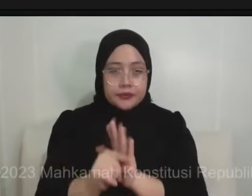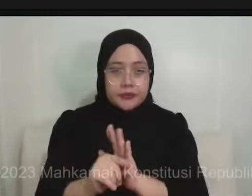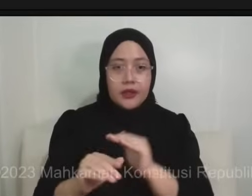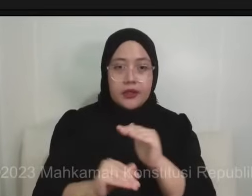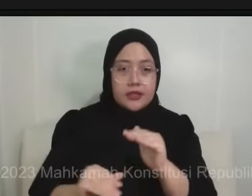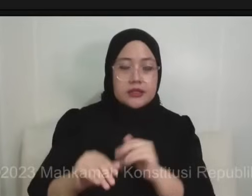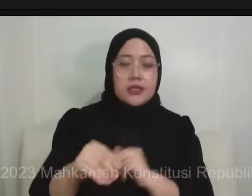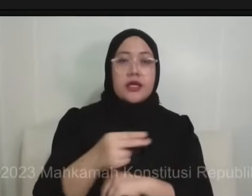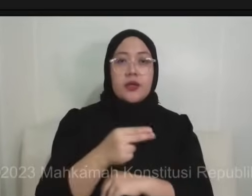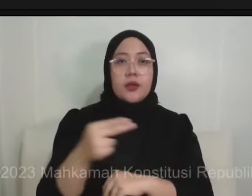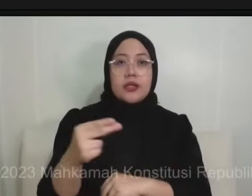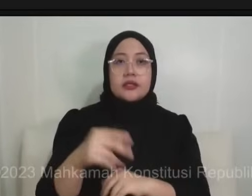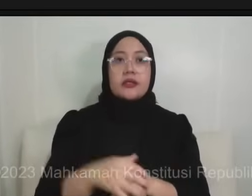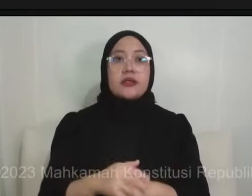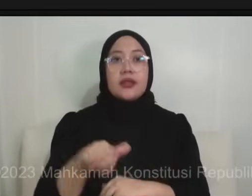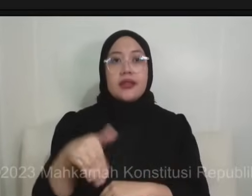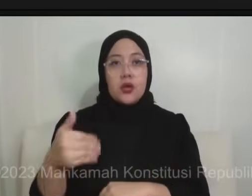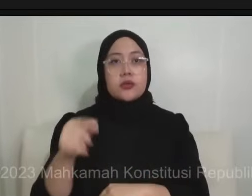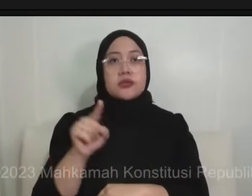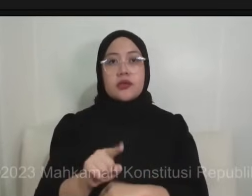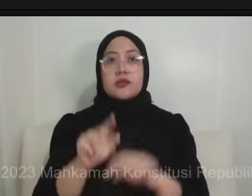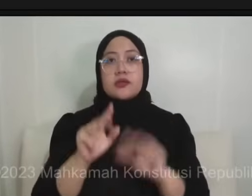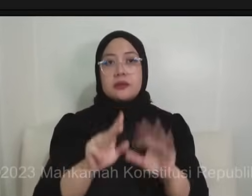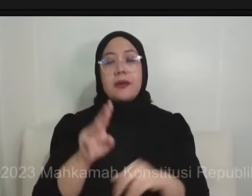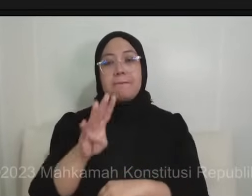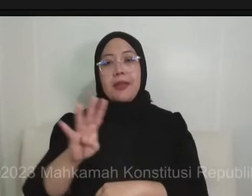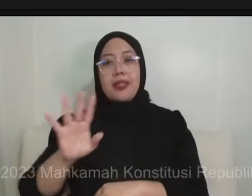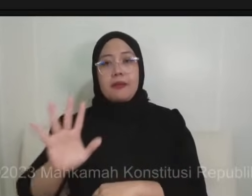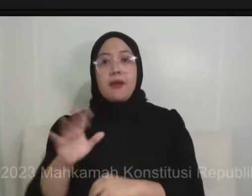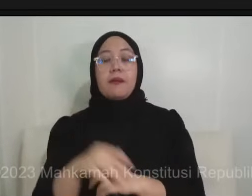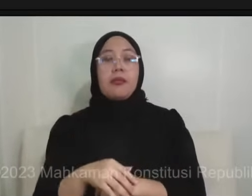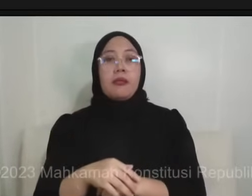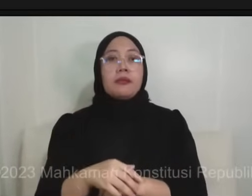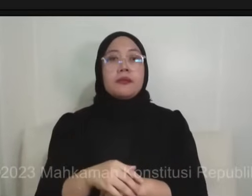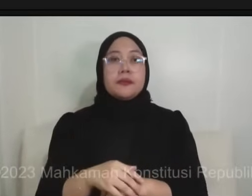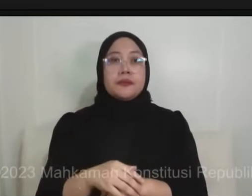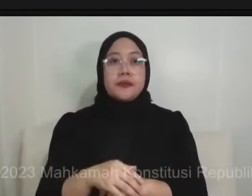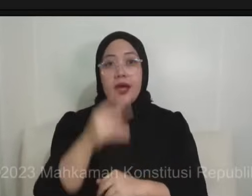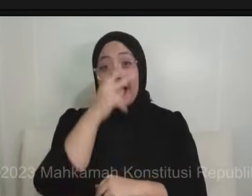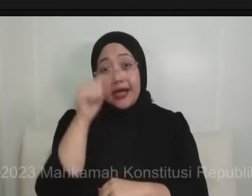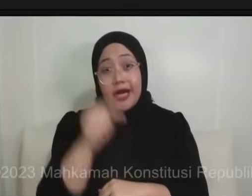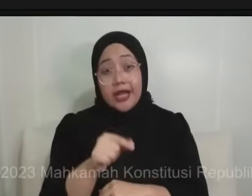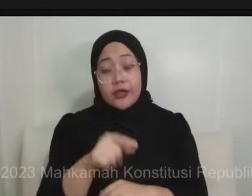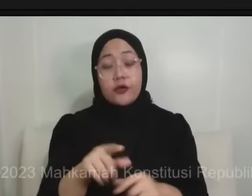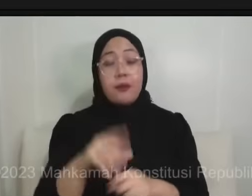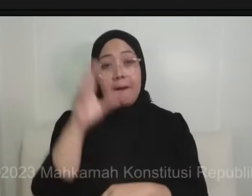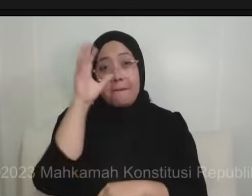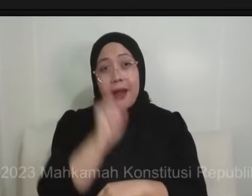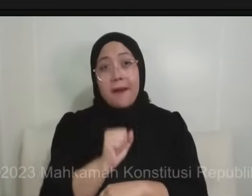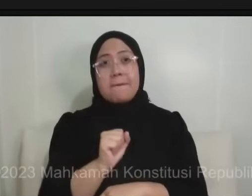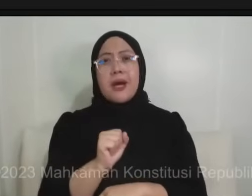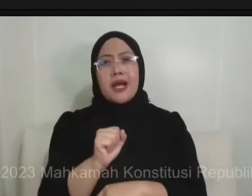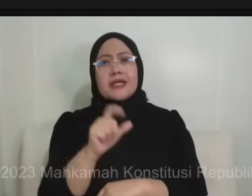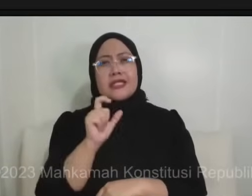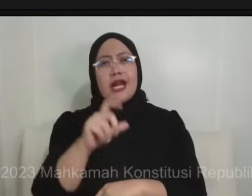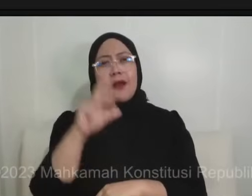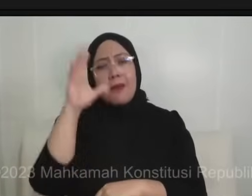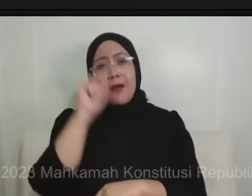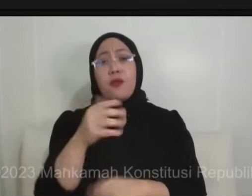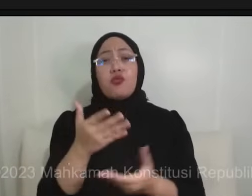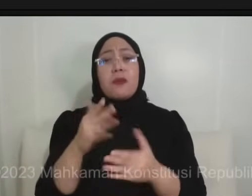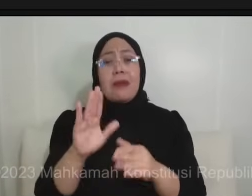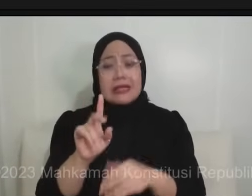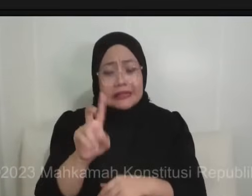Indonesia tahun 1945 oleh karena itu konstruksi pemahaman yang masih mungkin dapat dibangun dalam batas